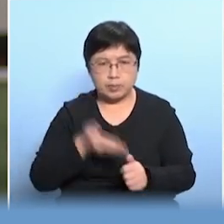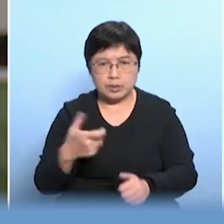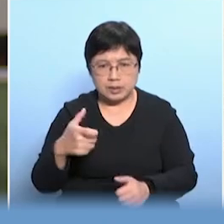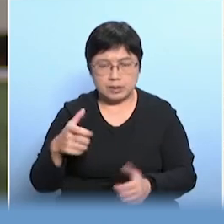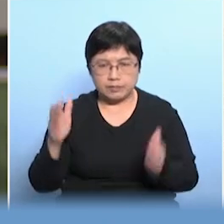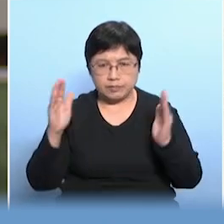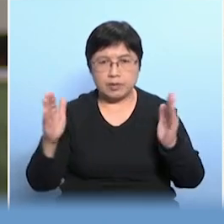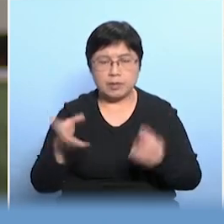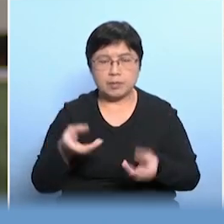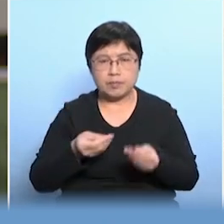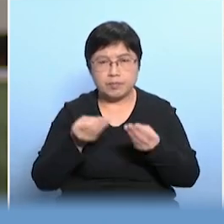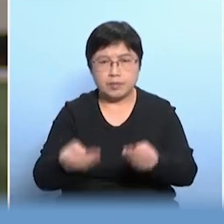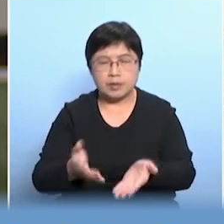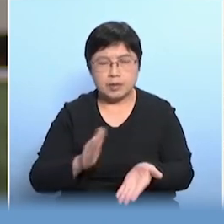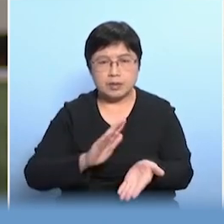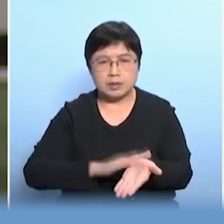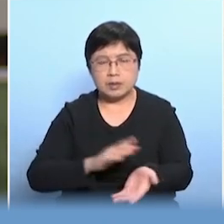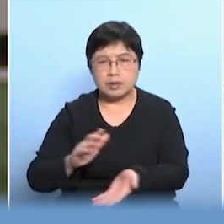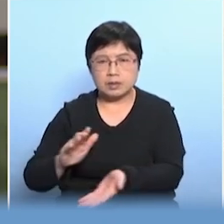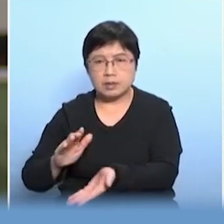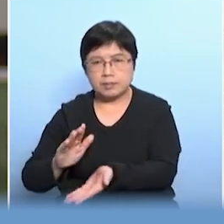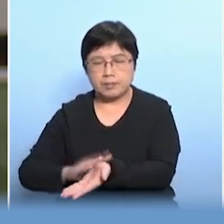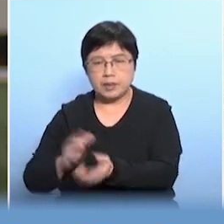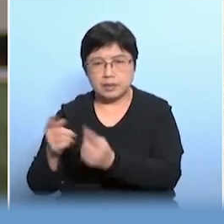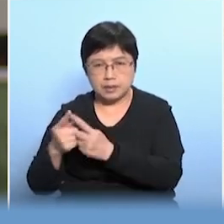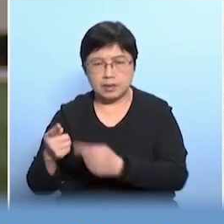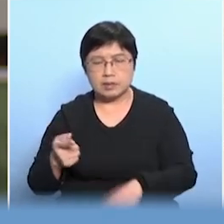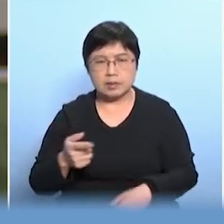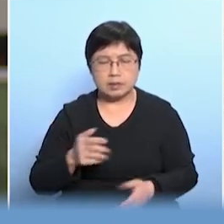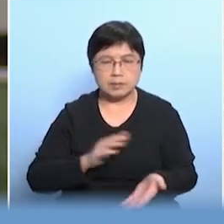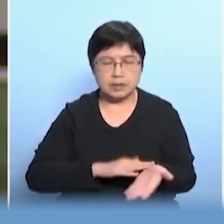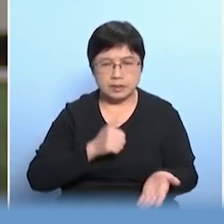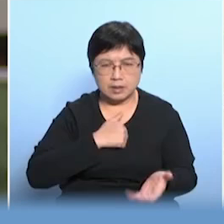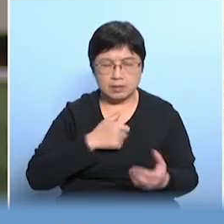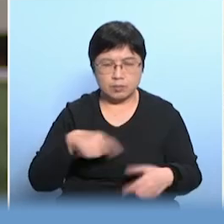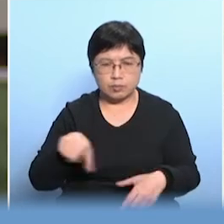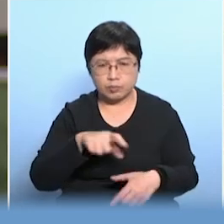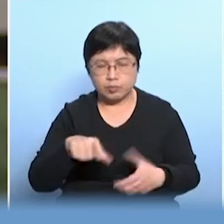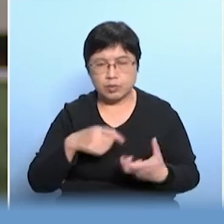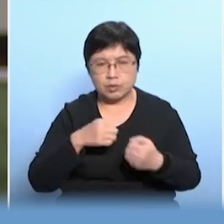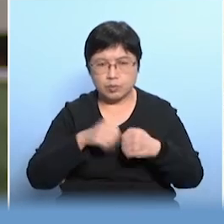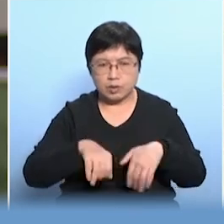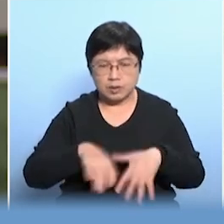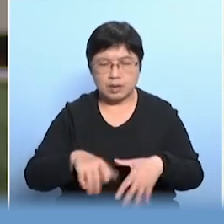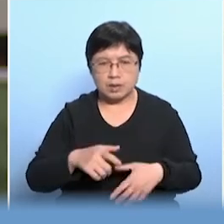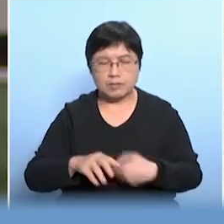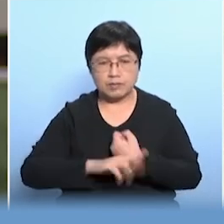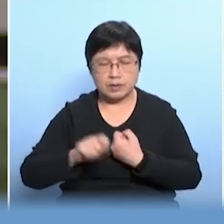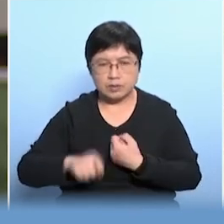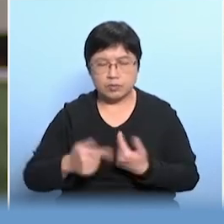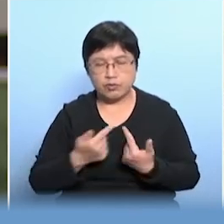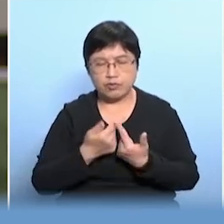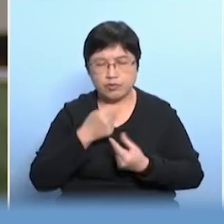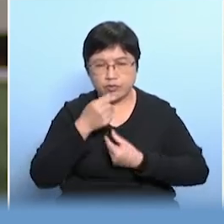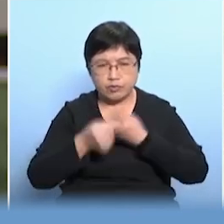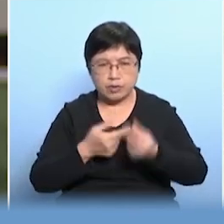額的範圍，給到醫患雙方討論達成和解，避免了冗長的訴訟。這個是有助